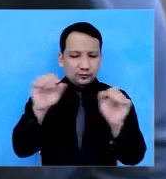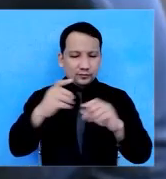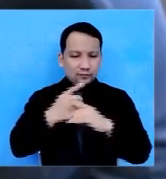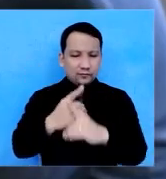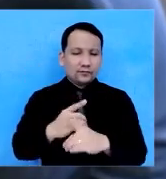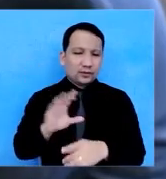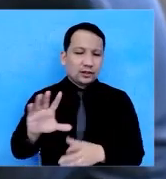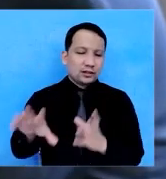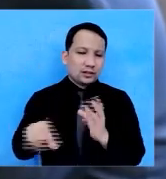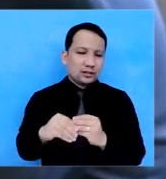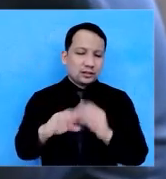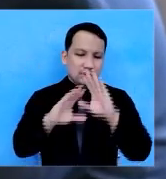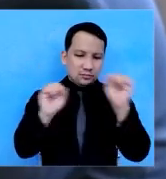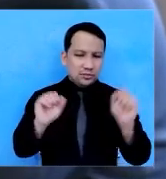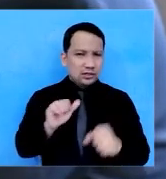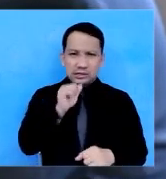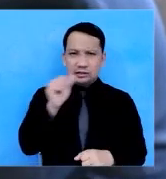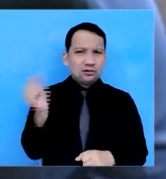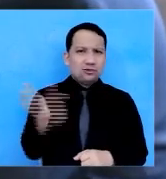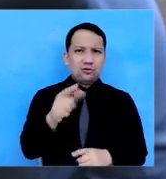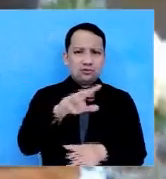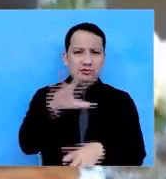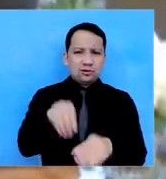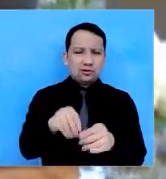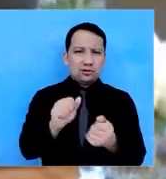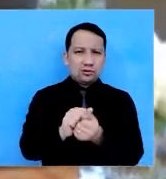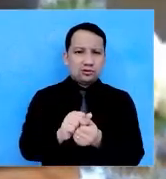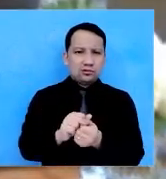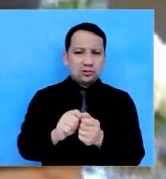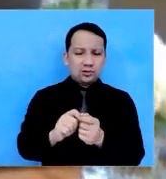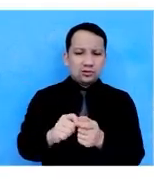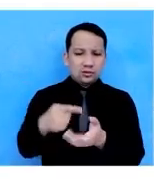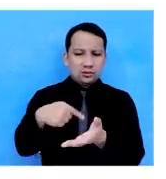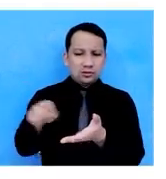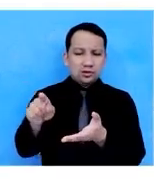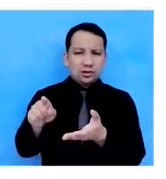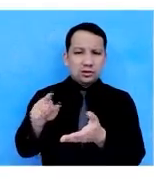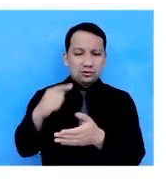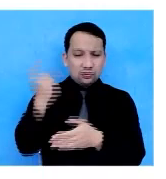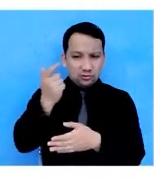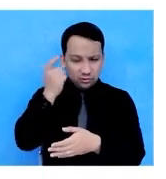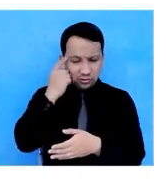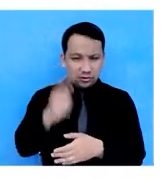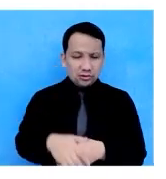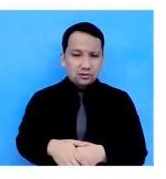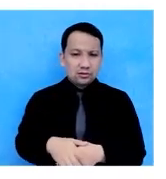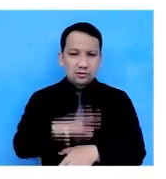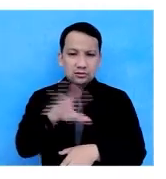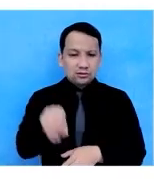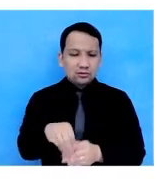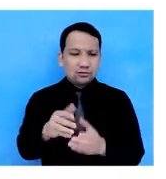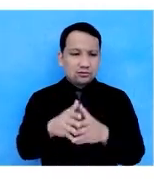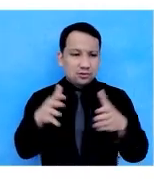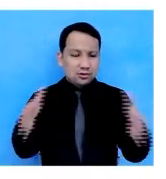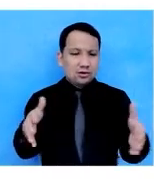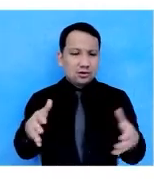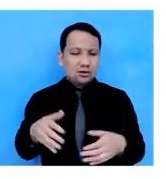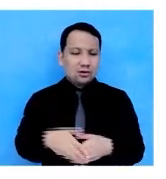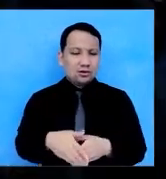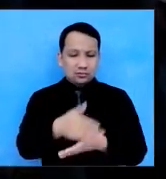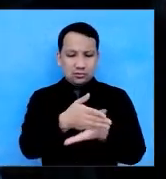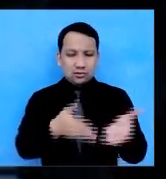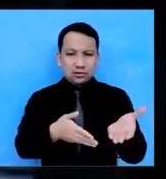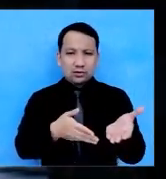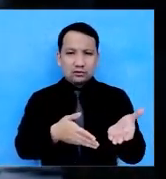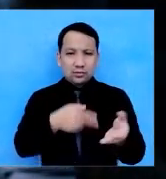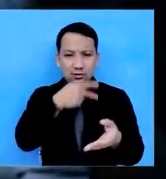Marcos, hindi naman daw lahat ng kasama sinagot ng gobyerno ang gastos. The delegation was large, but half of it was private.